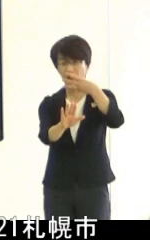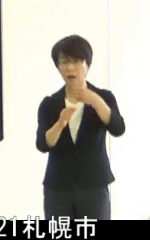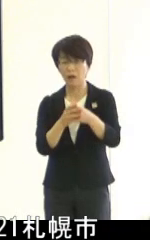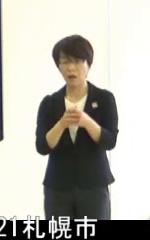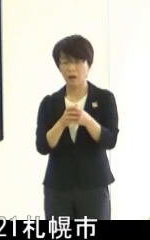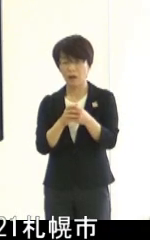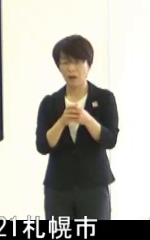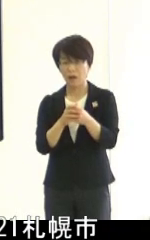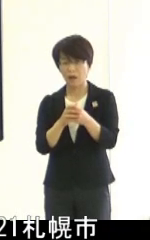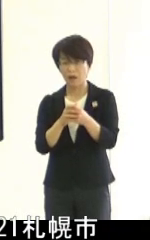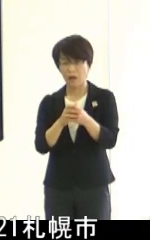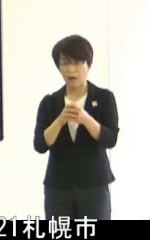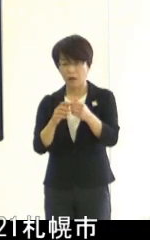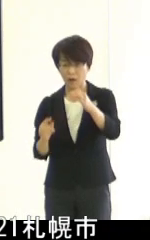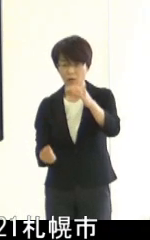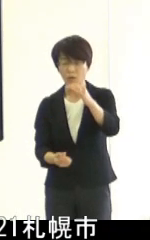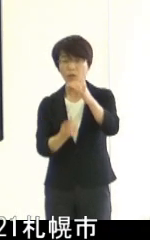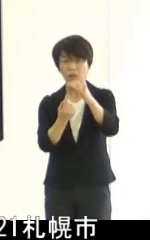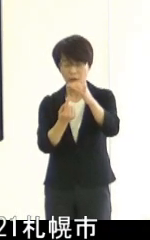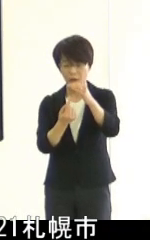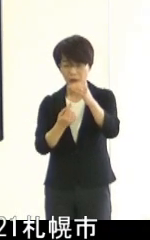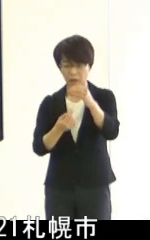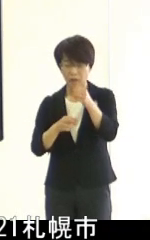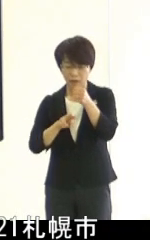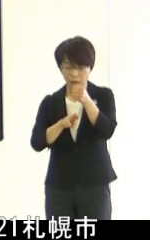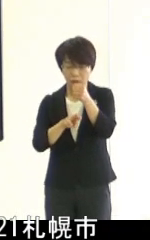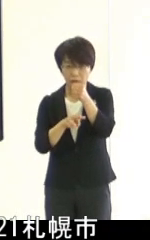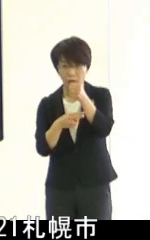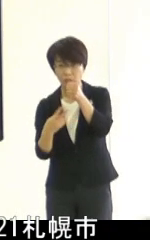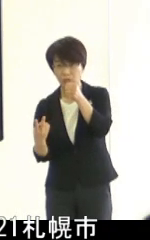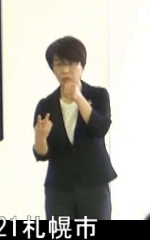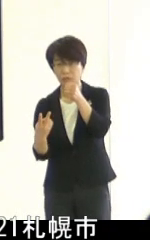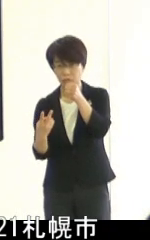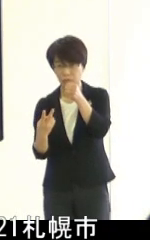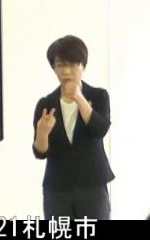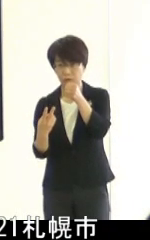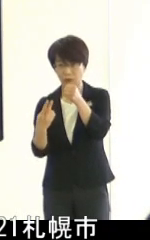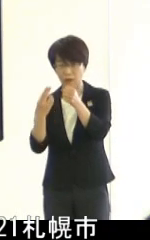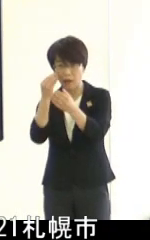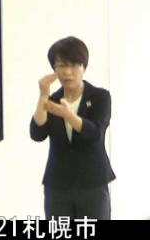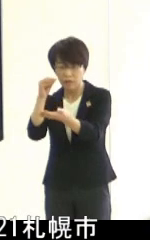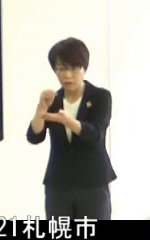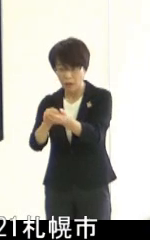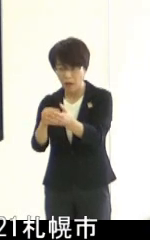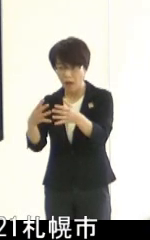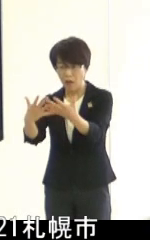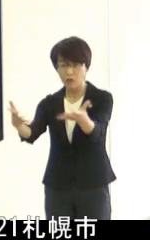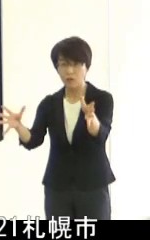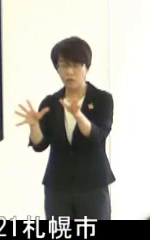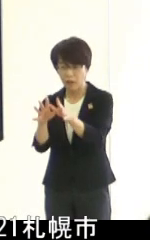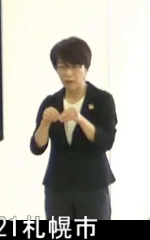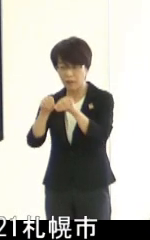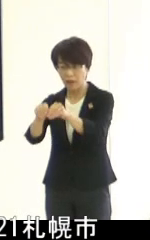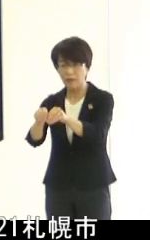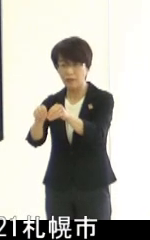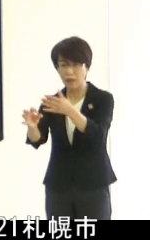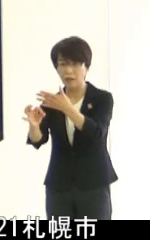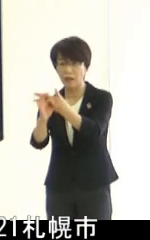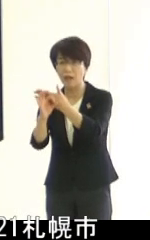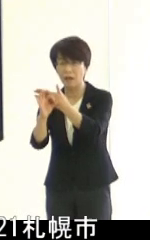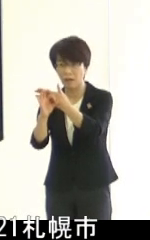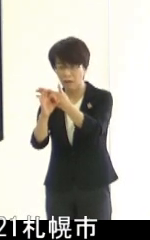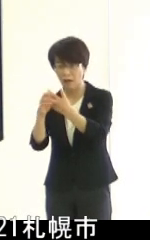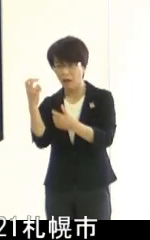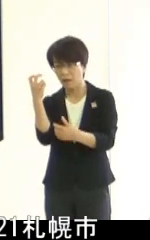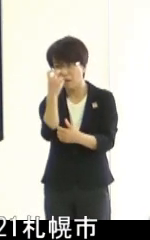ご発声をした変異株が確認をされた集団感染事例の結果あーを見ていきます